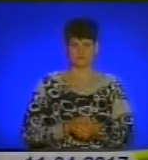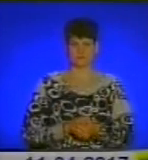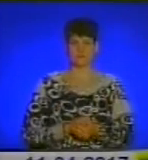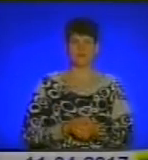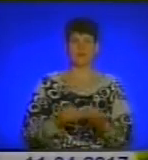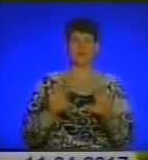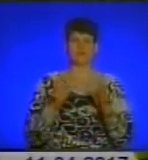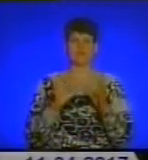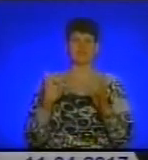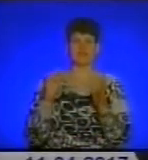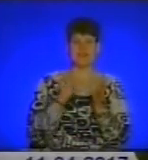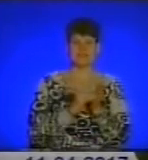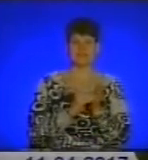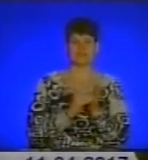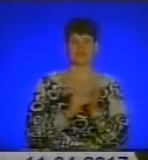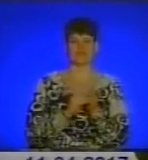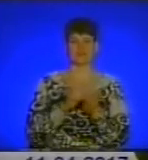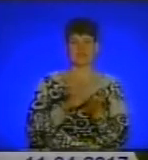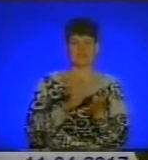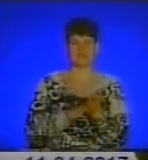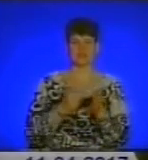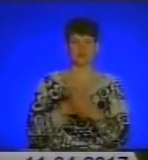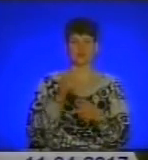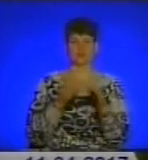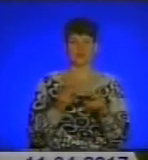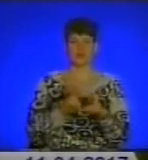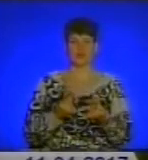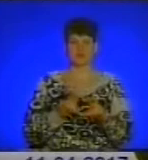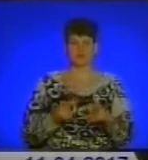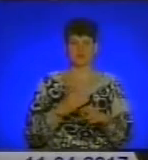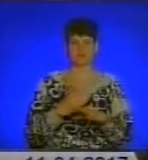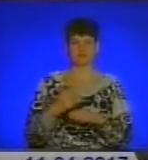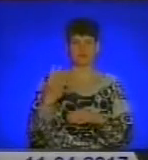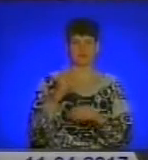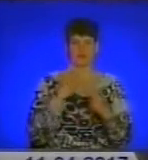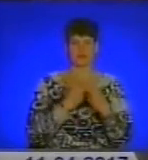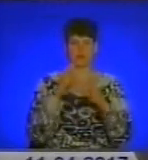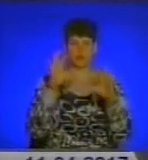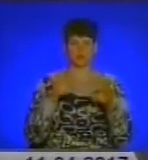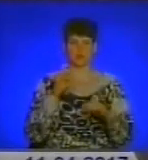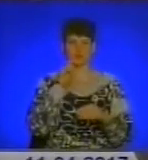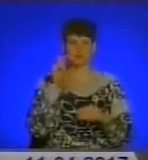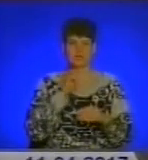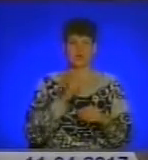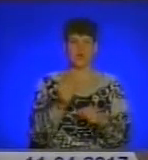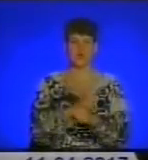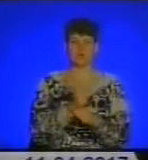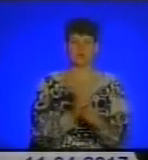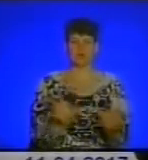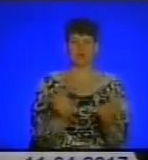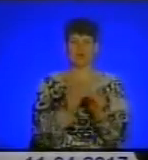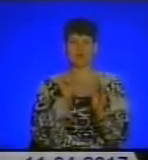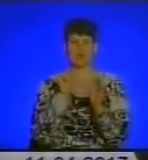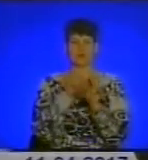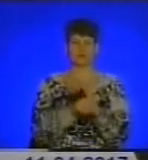до єдиного реєстру досудових розслідувань за статтею 187 частина 3 Кримінального кодексу України «Розбій, поєднаний з